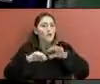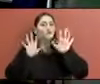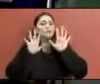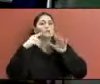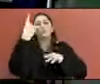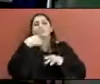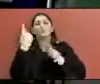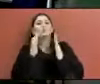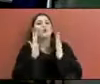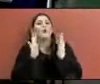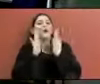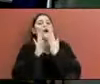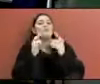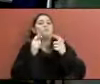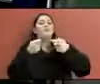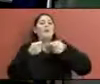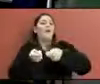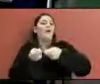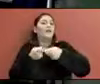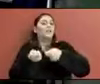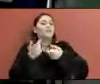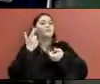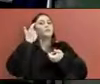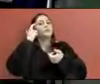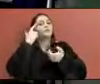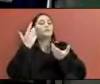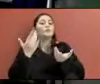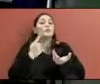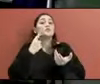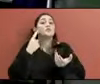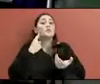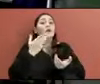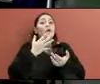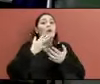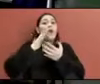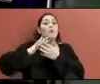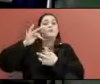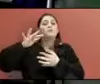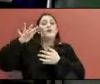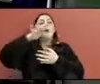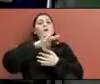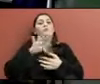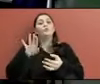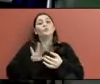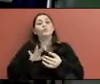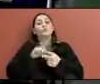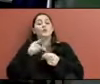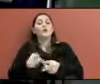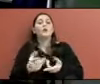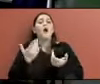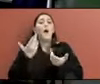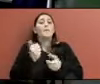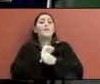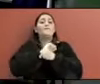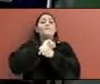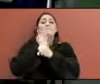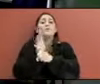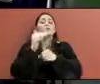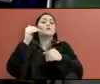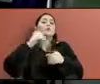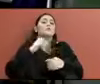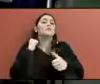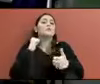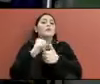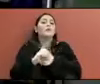yüze eğitim yaptıracaktık, evet, çocuklara. İşitme engelli bireylerin çocuklarına. Ama pandemi girince tekrar beklettik. Yani bununla ilgili